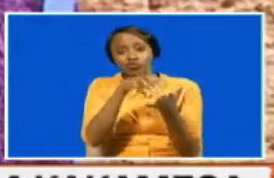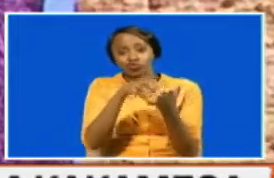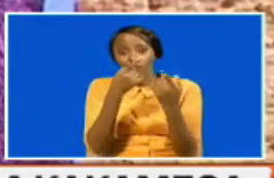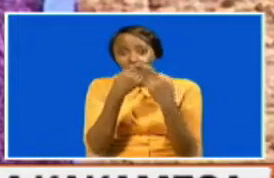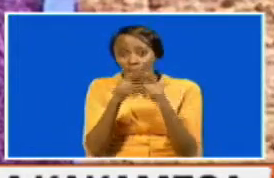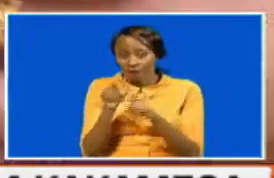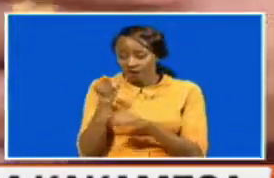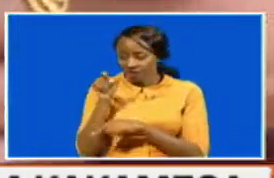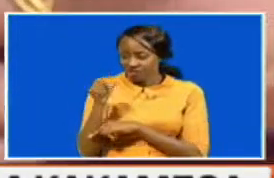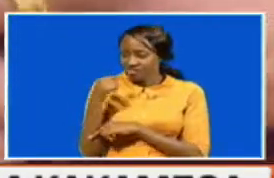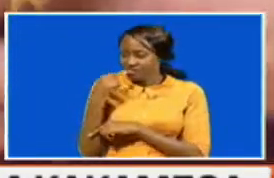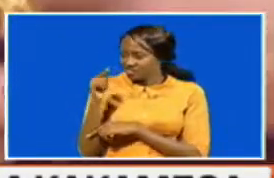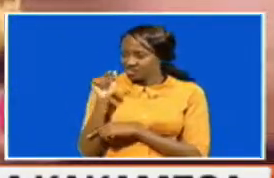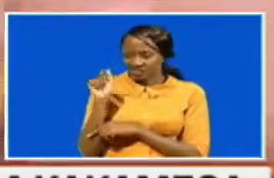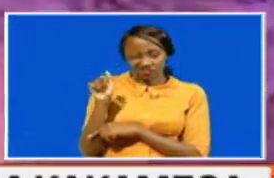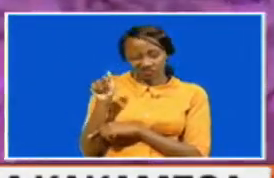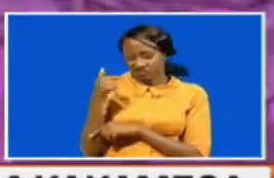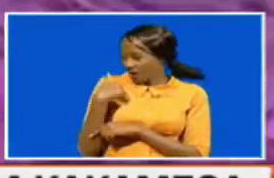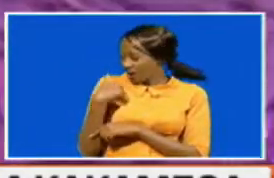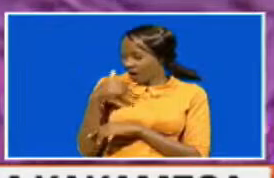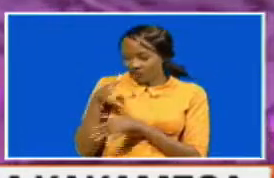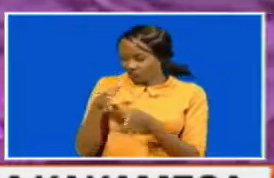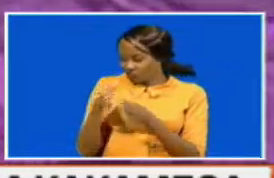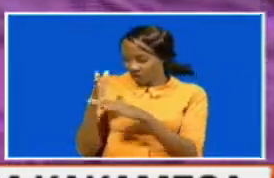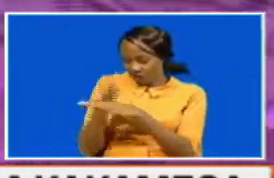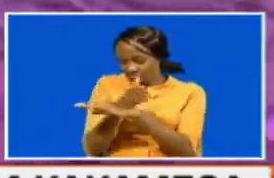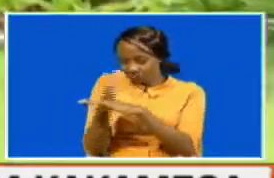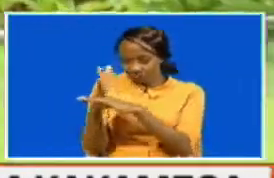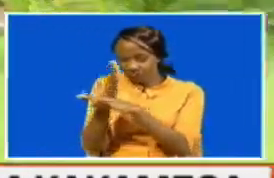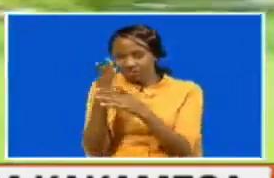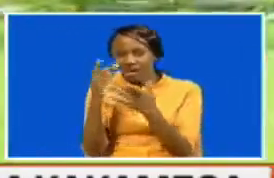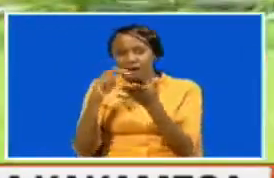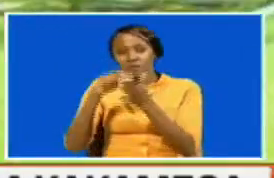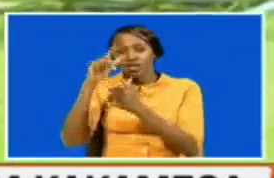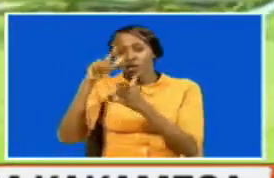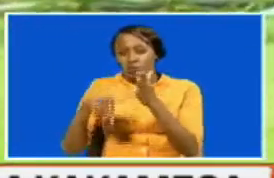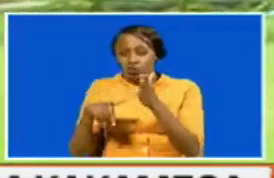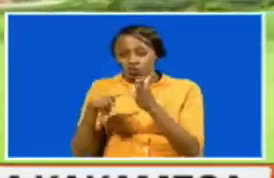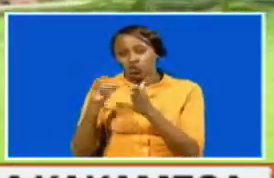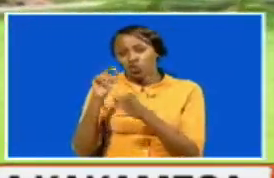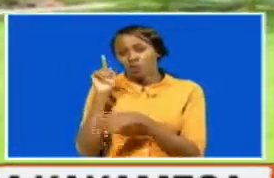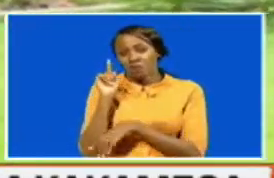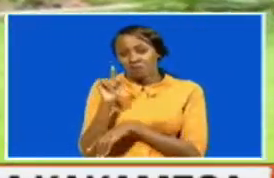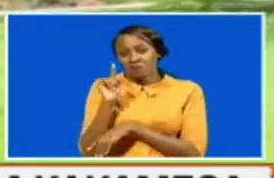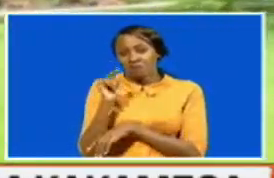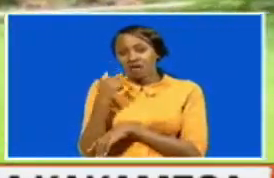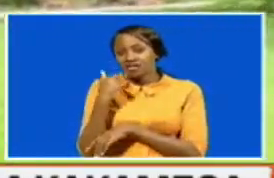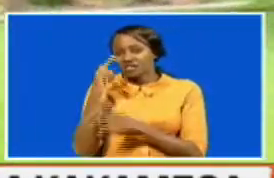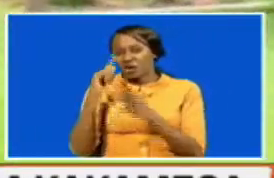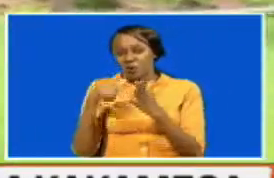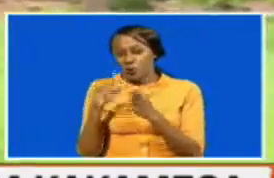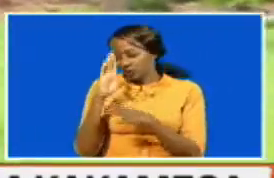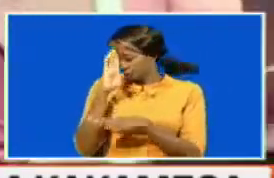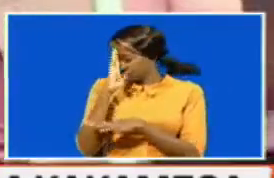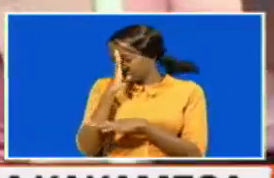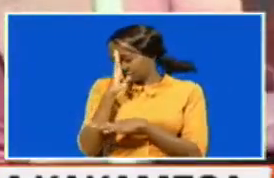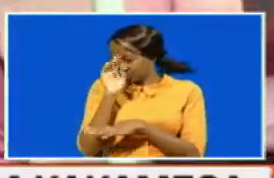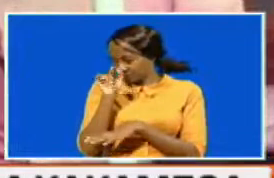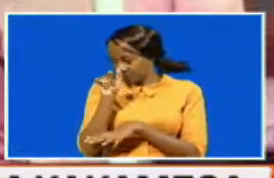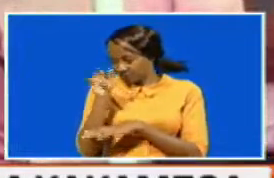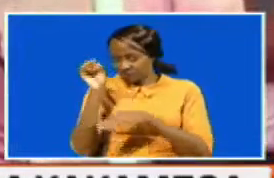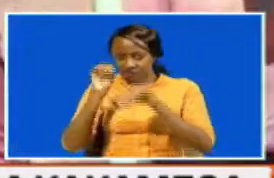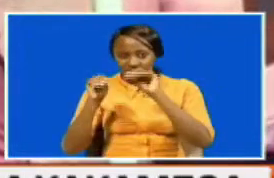anashikilia mageuzi hayo yana njama fiche huku naibu kinara wa chama Wycliffe Oparanya akionekana kutilia shaka mchakato huo.